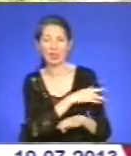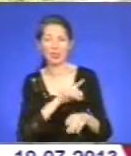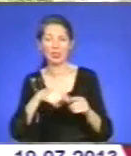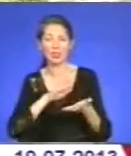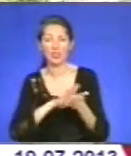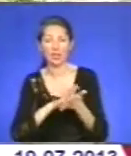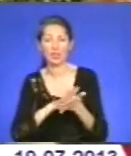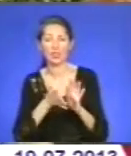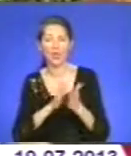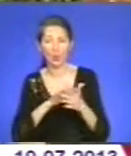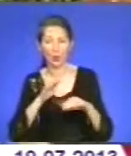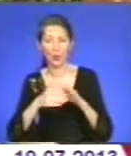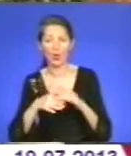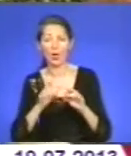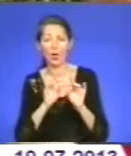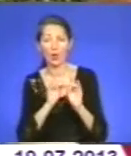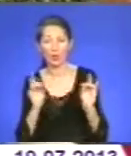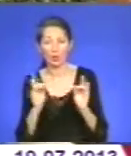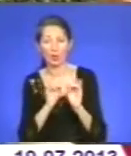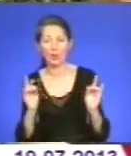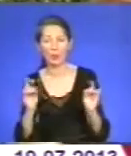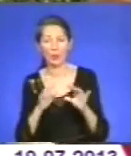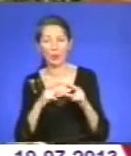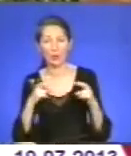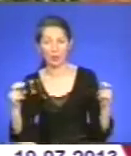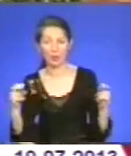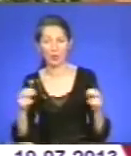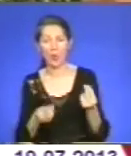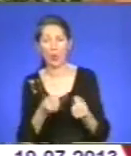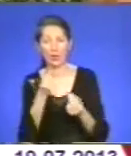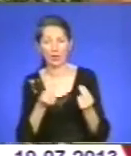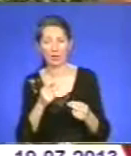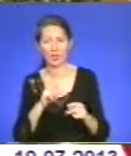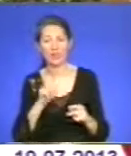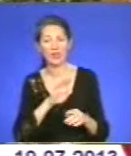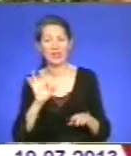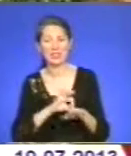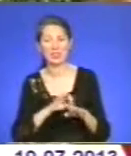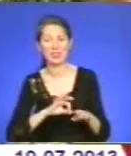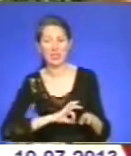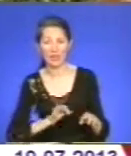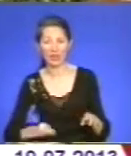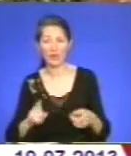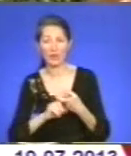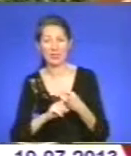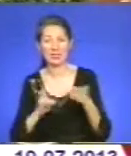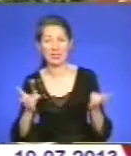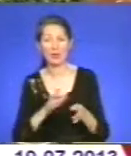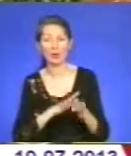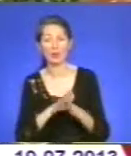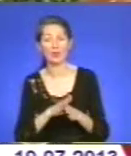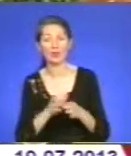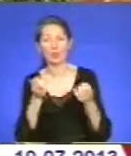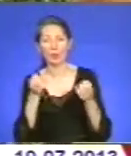рушники, іграшки. Для того, щоб не захворіти на кишкові інфекції, треба дотримуватись, скажімо так,